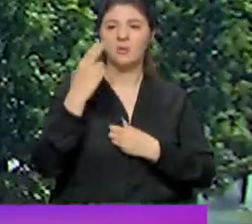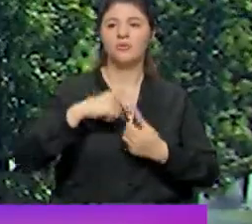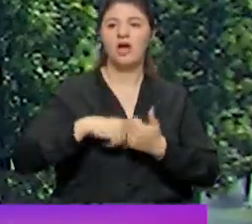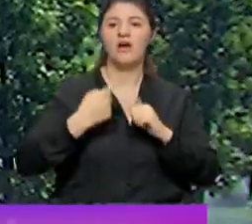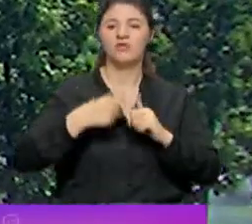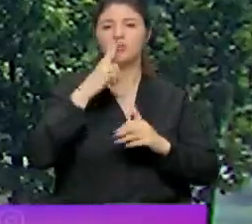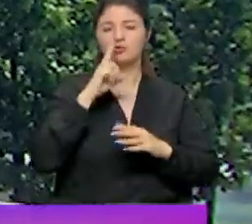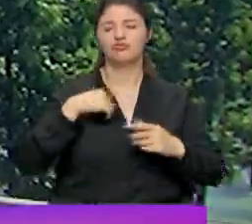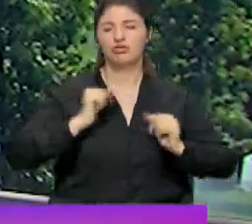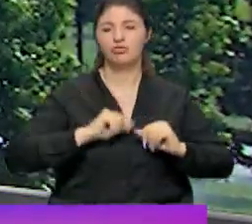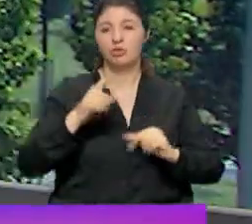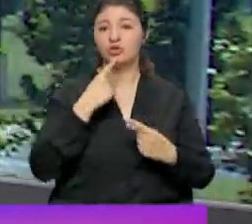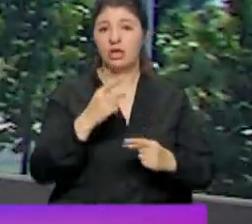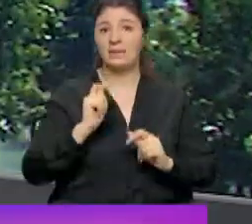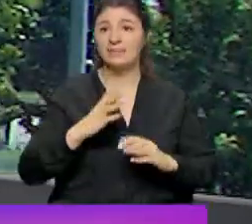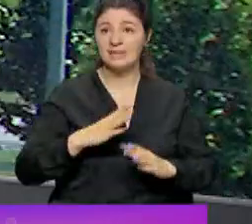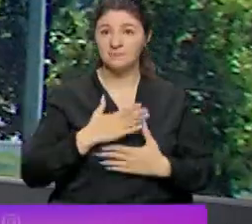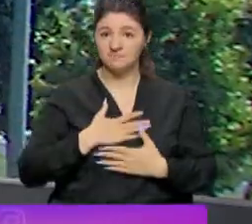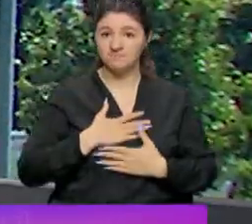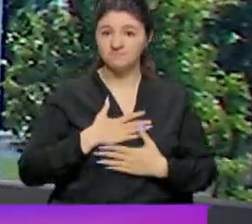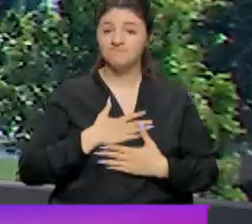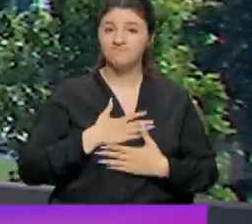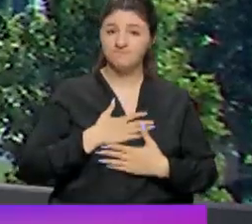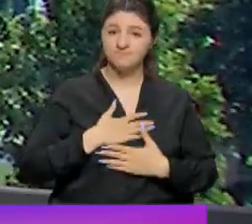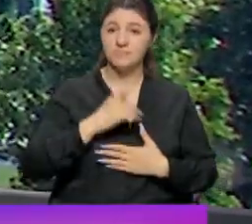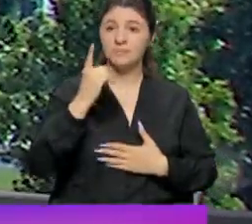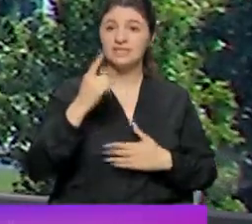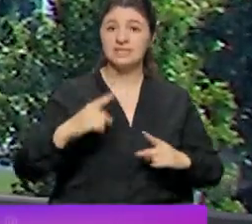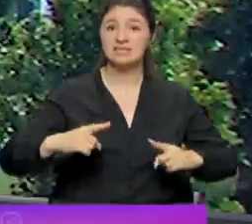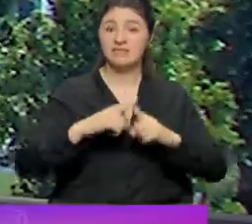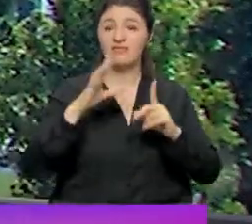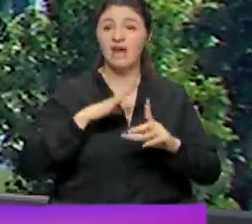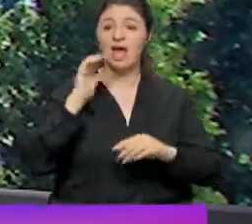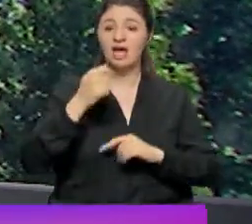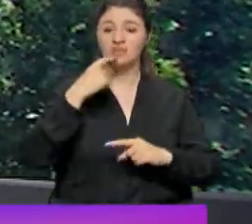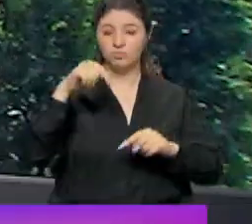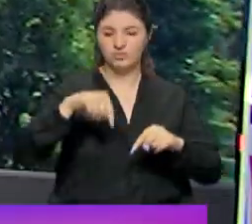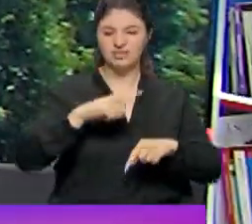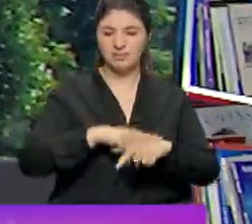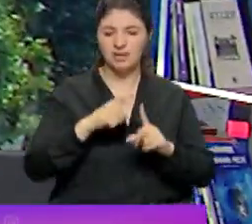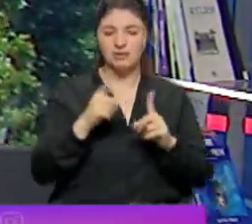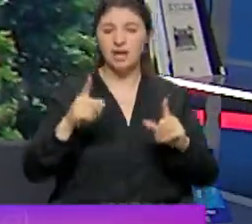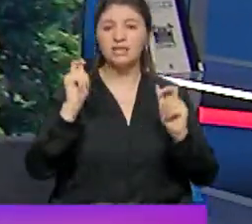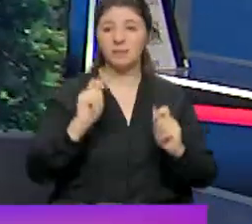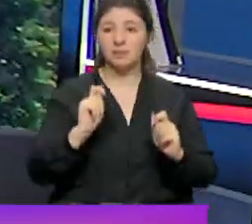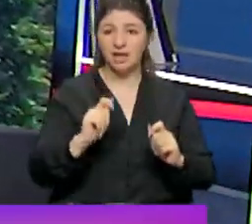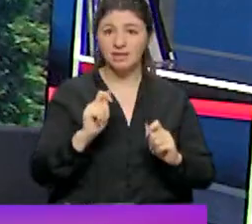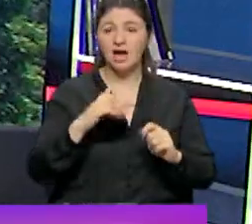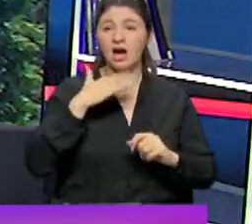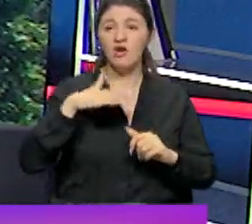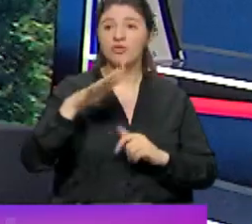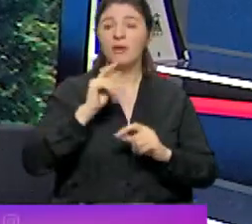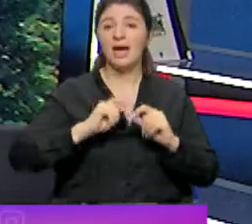porda hafta sonu çalışacağım orada ifade etmek isterim Bu bir zirve her yıl bu zamanlarda yapılan